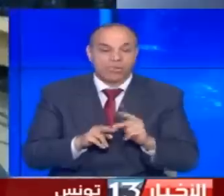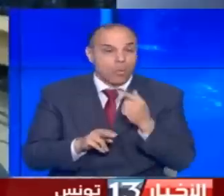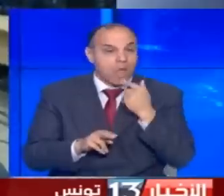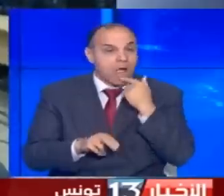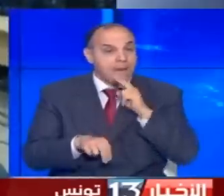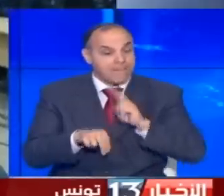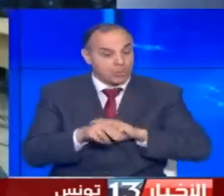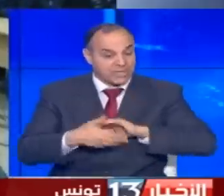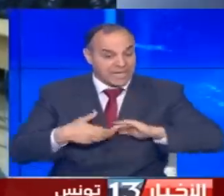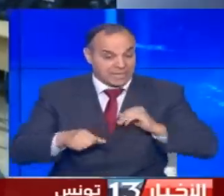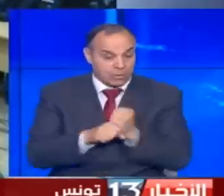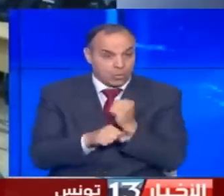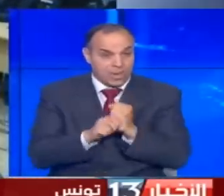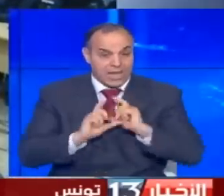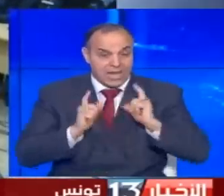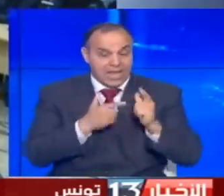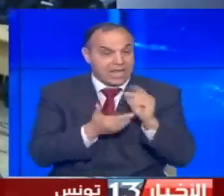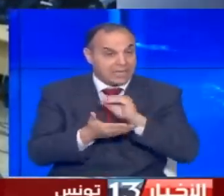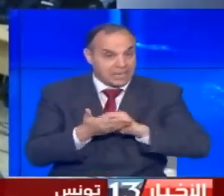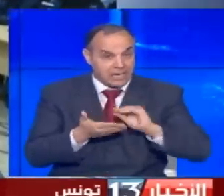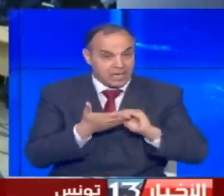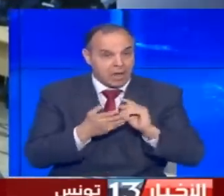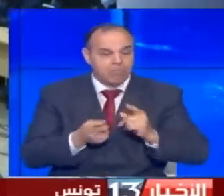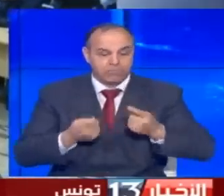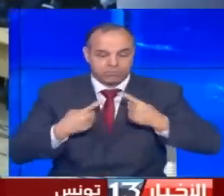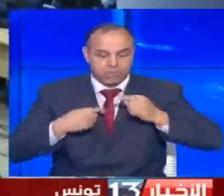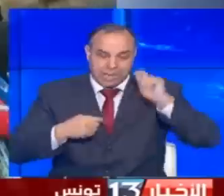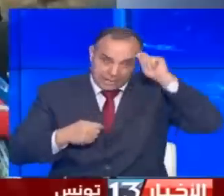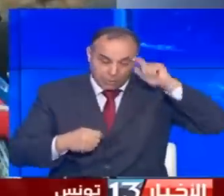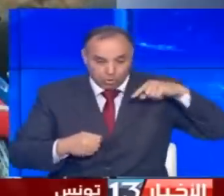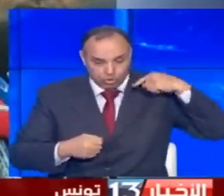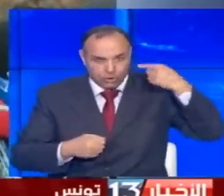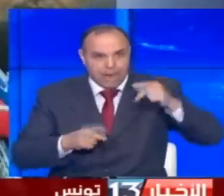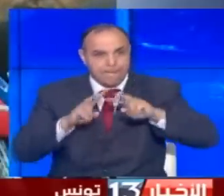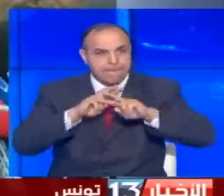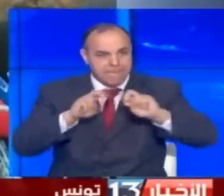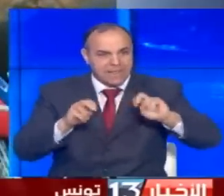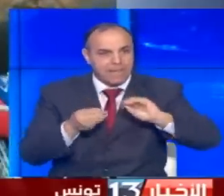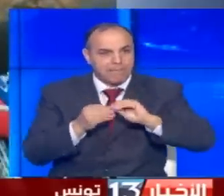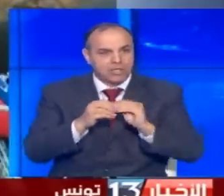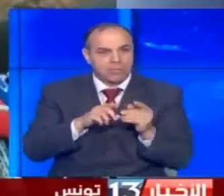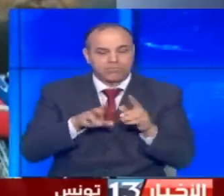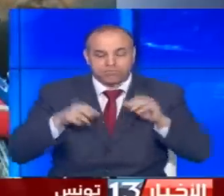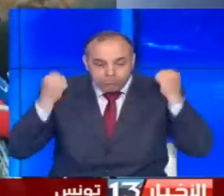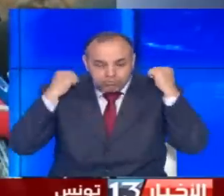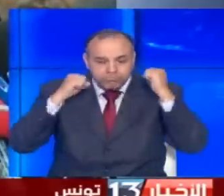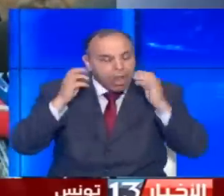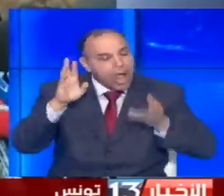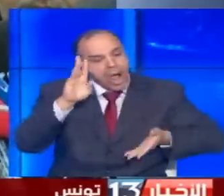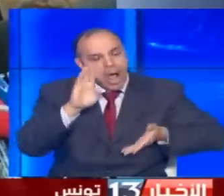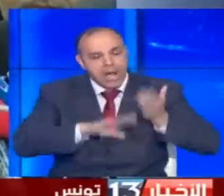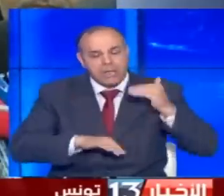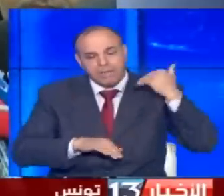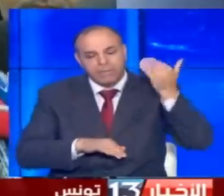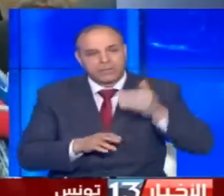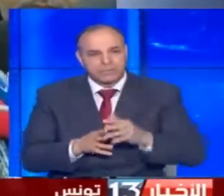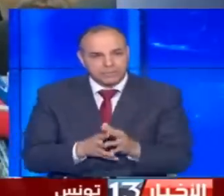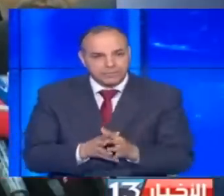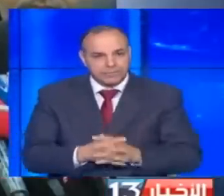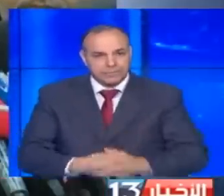ان هيئه اداريه ستنعقد السبت القادم لبحث اشكال التحركات الاحتجاجيه المقبله